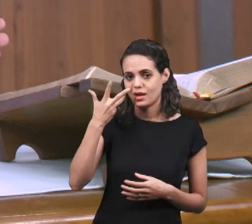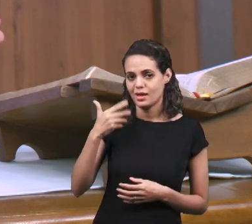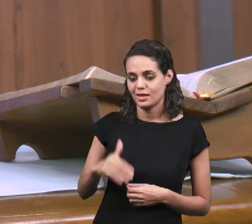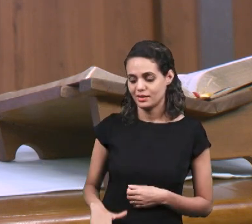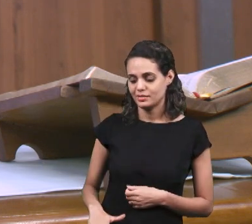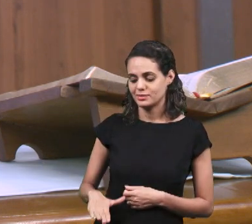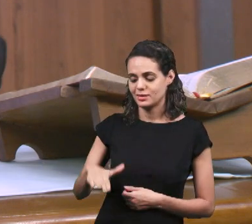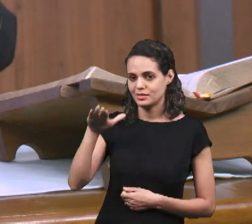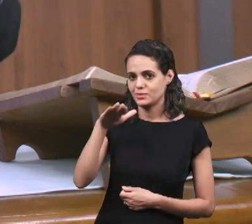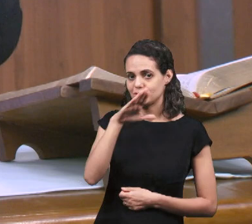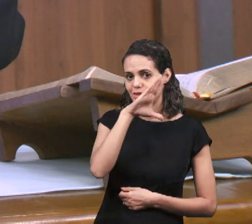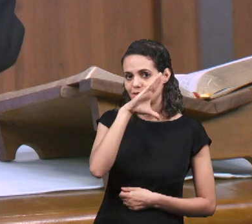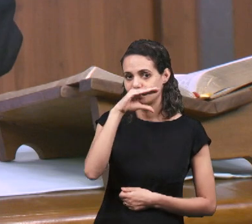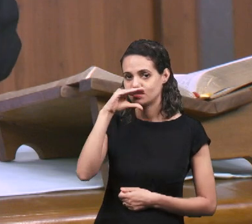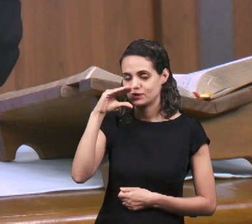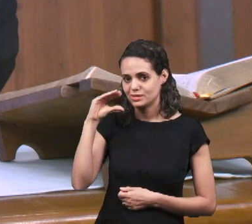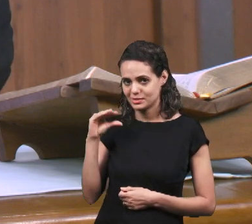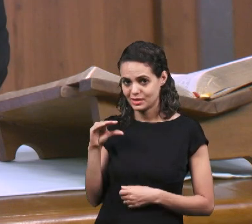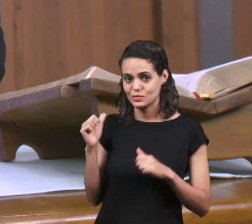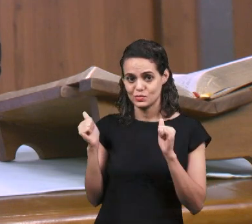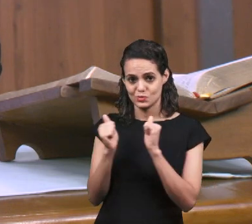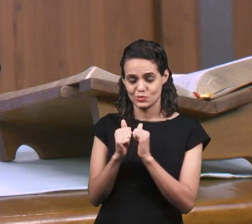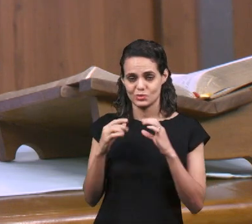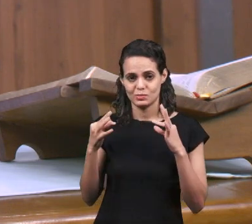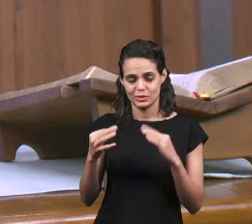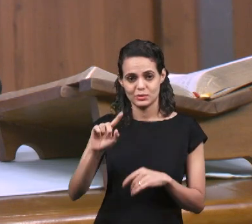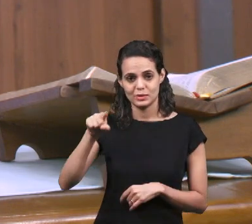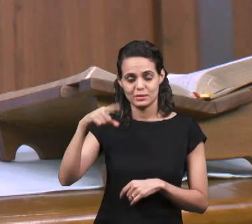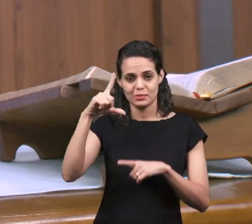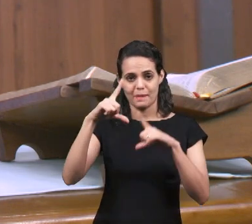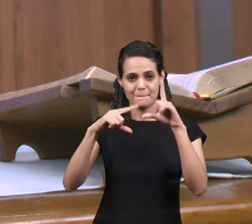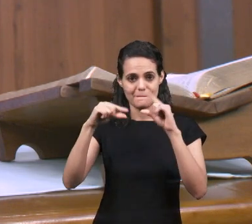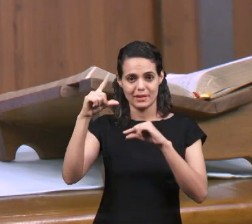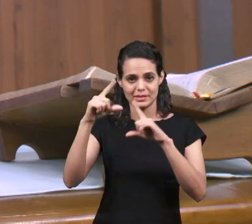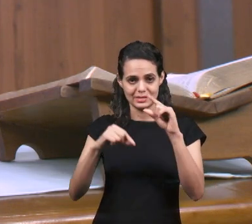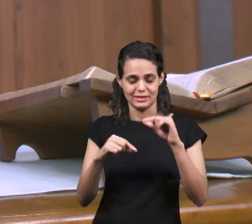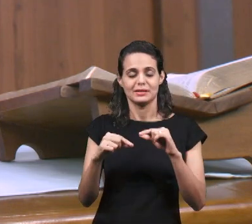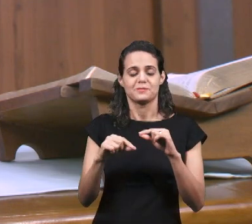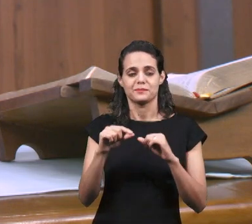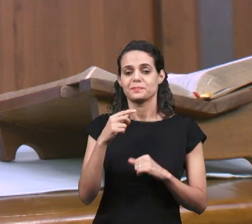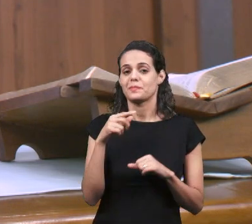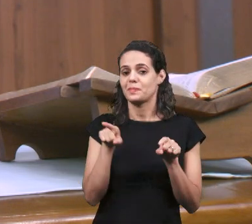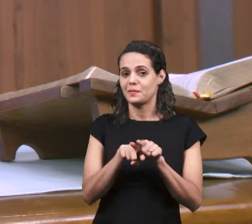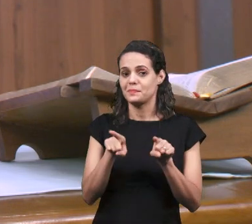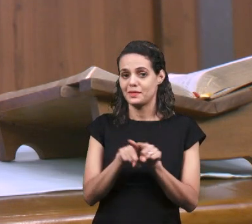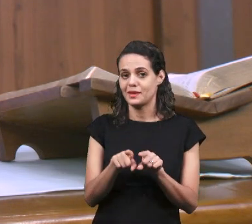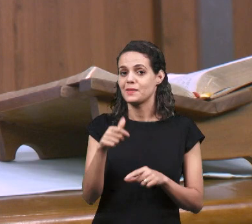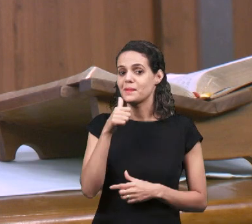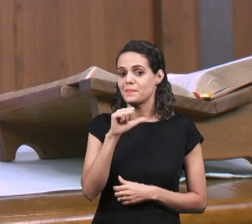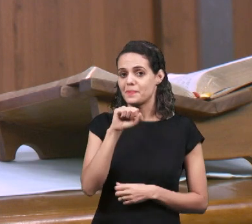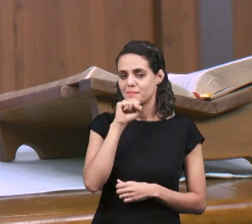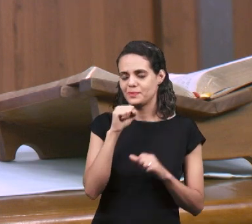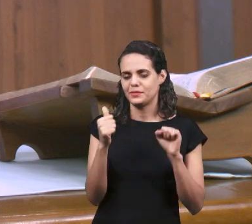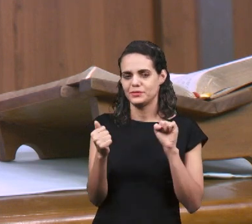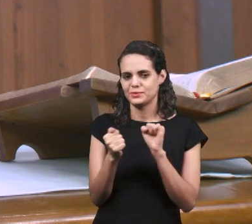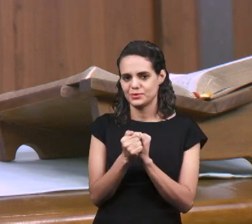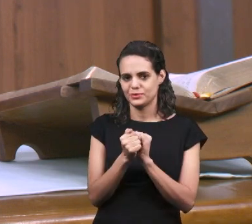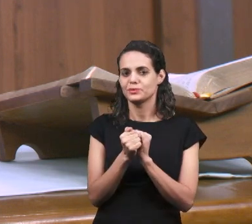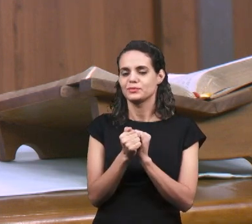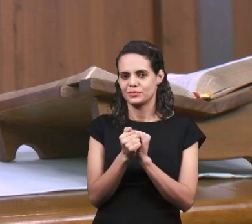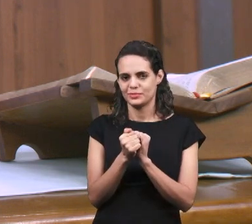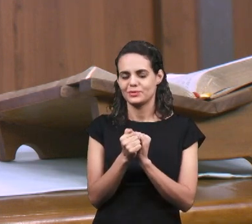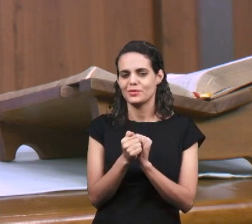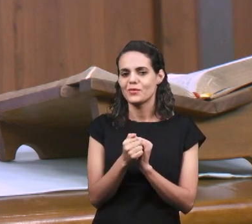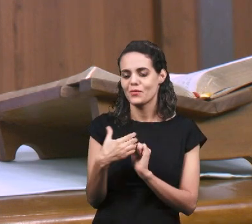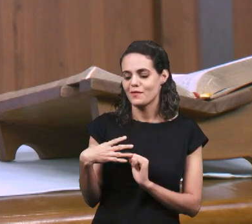voir une réponse d'un groupe d'intermédiaires adolescents qui vont répondre ensemble. Et après, on va passer à Brasilia avec